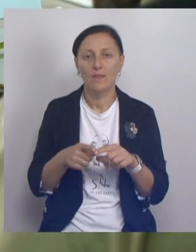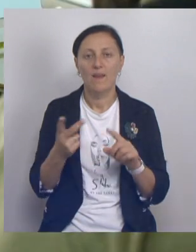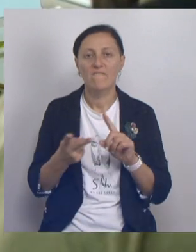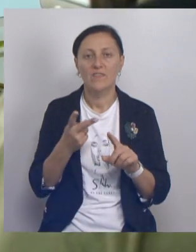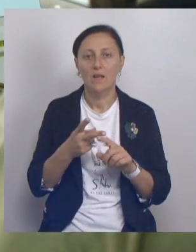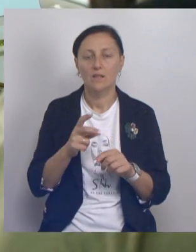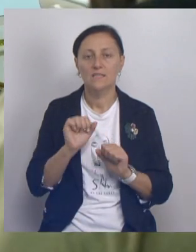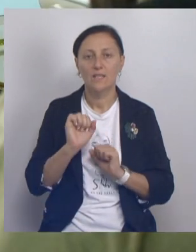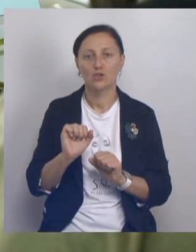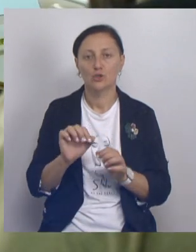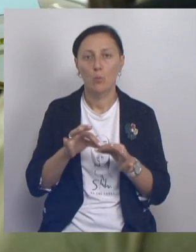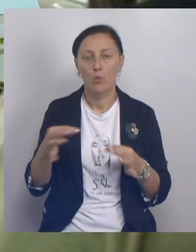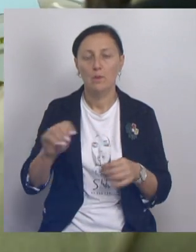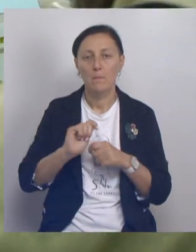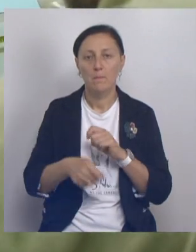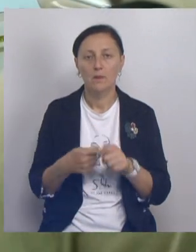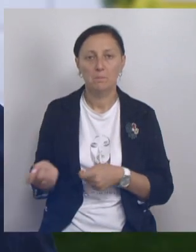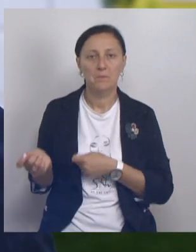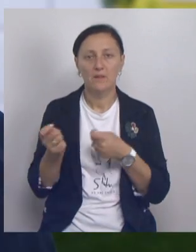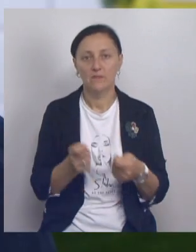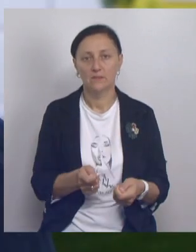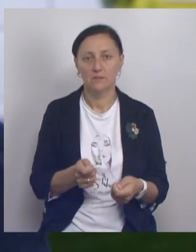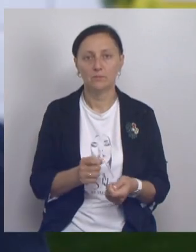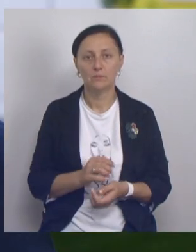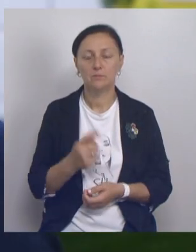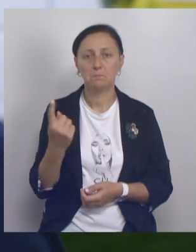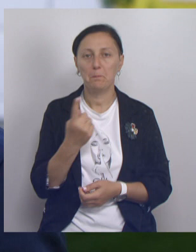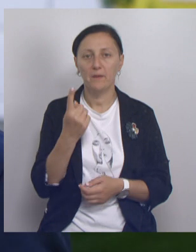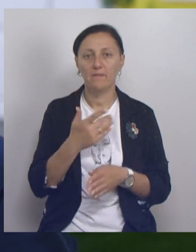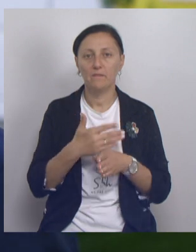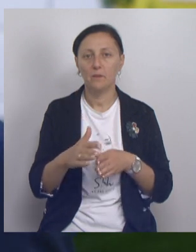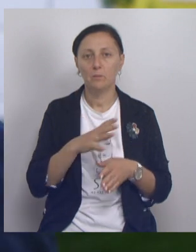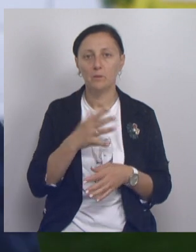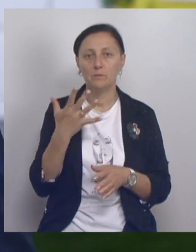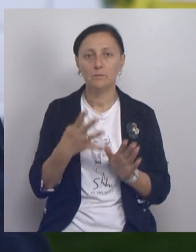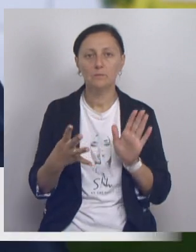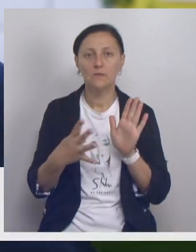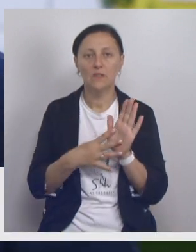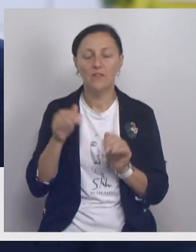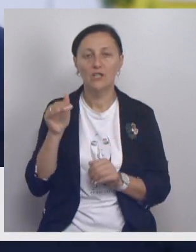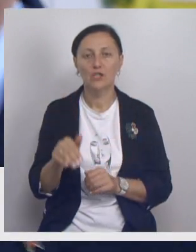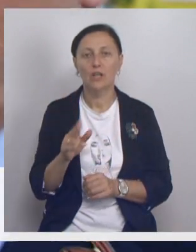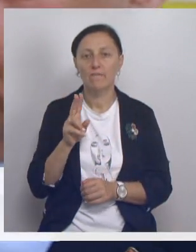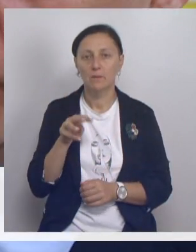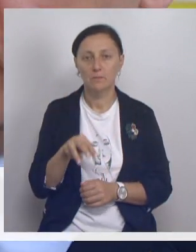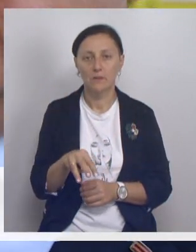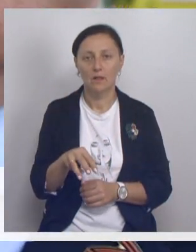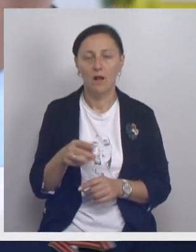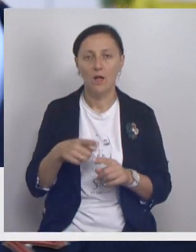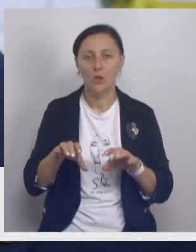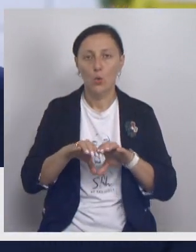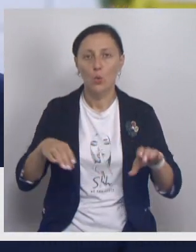партия защитной пленки, которая поступила в наш регион. Первая партия – это порядка 59 тысяч квадратных метров. Это в